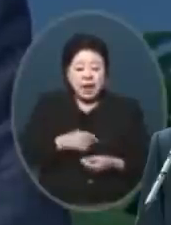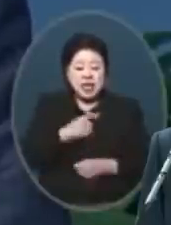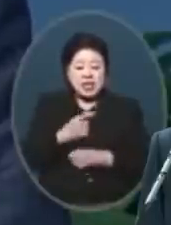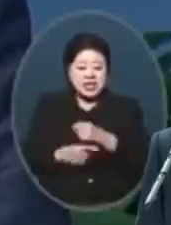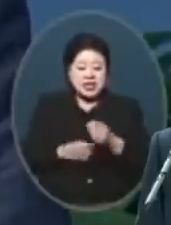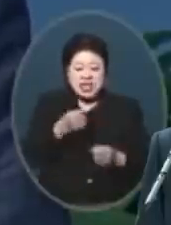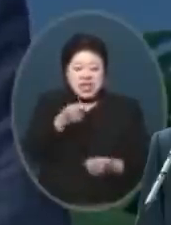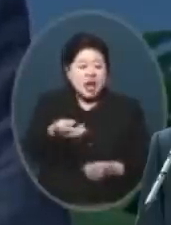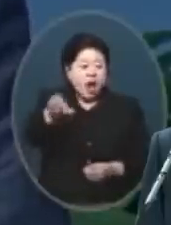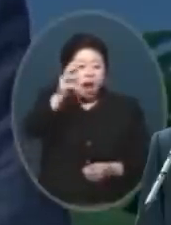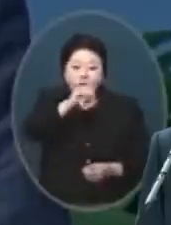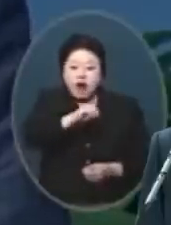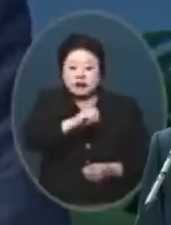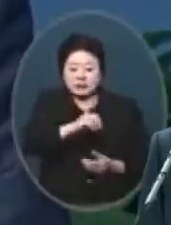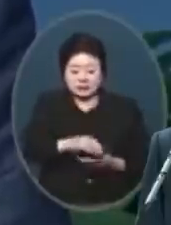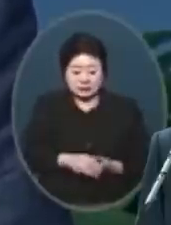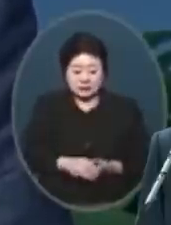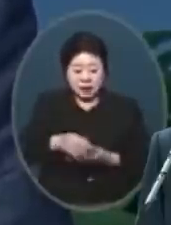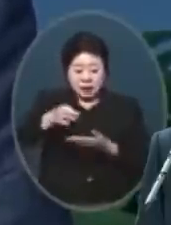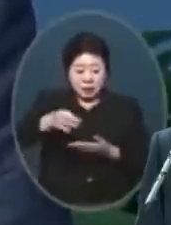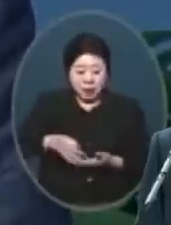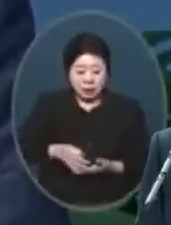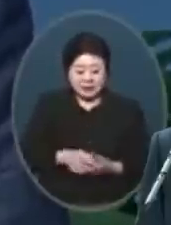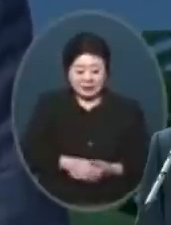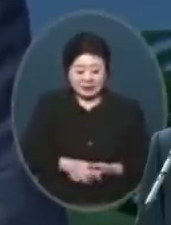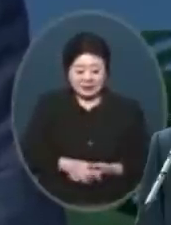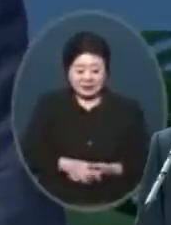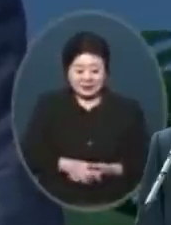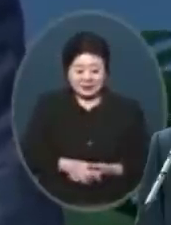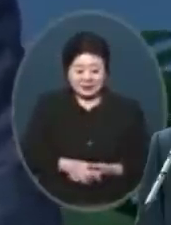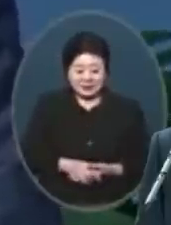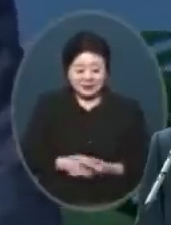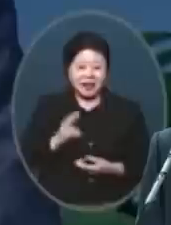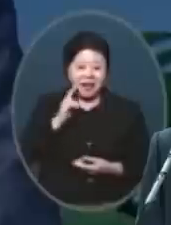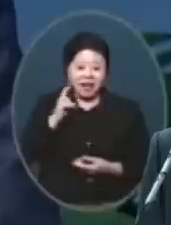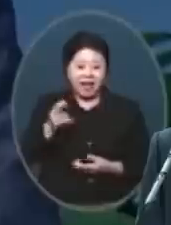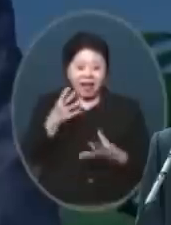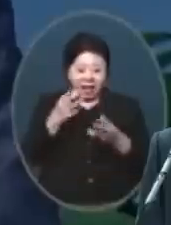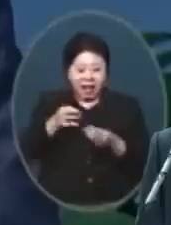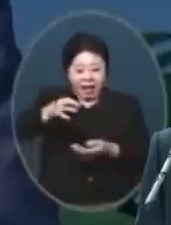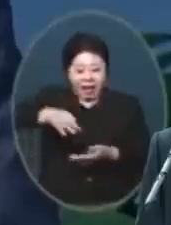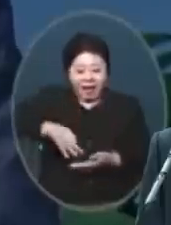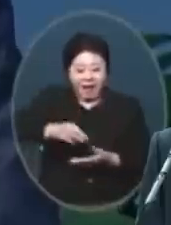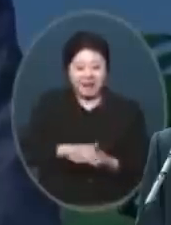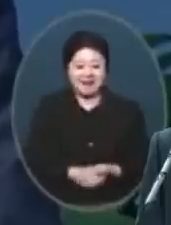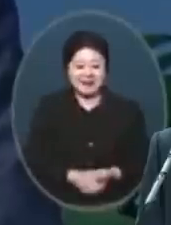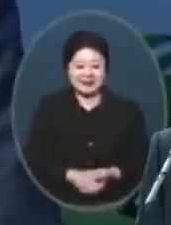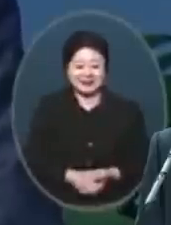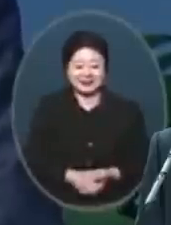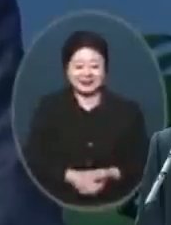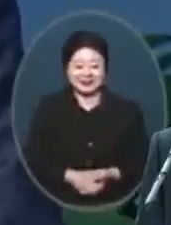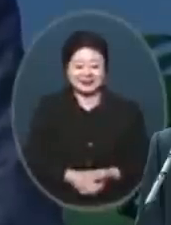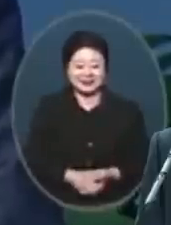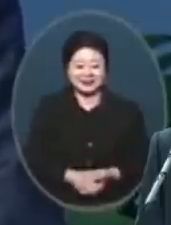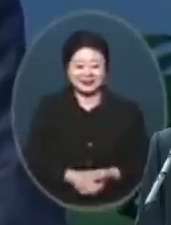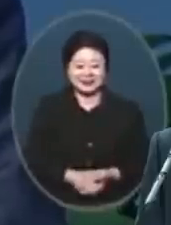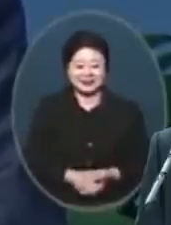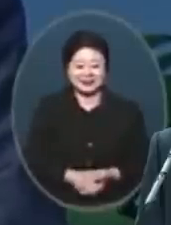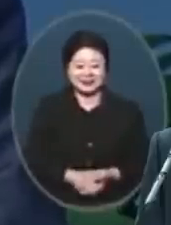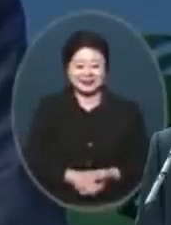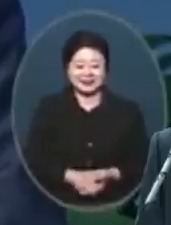연봉이 1억 이 넘었으니까 굉장하지 않아요? 그는